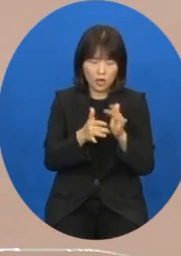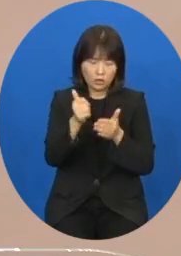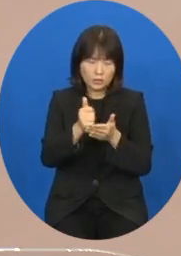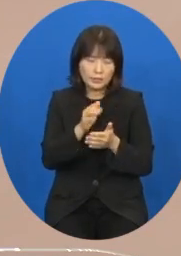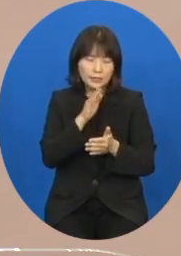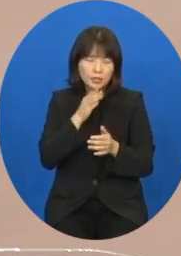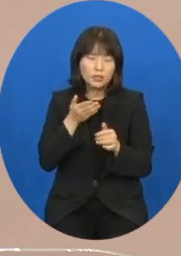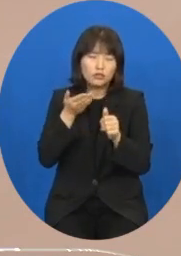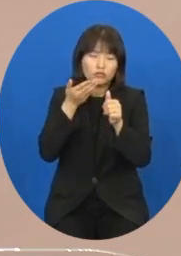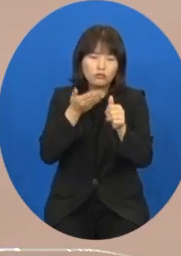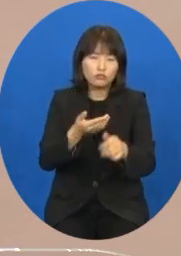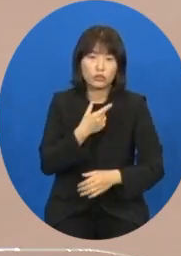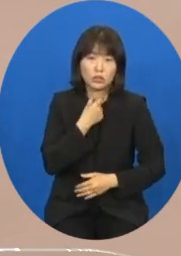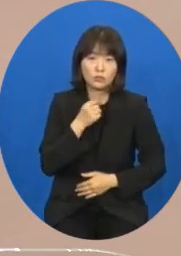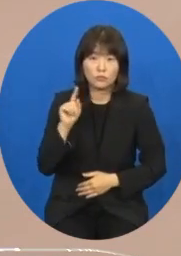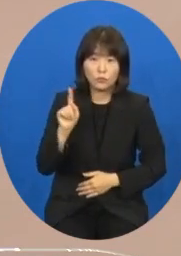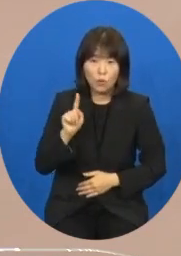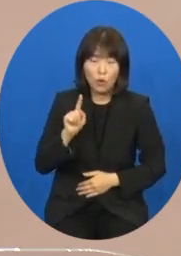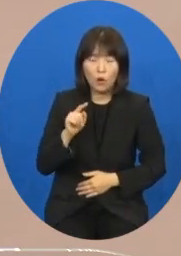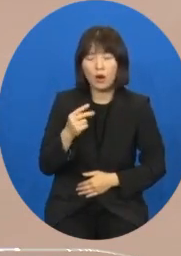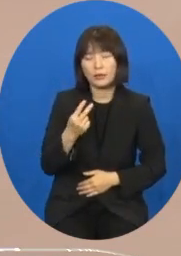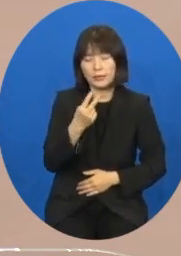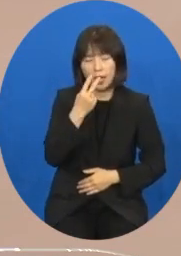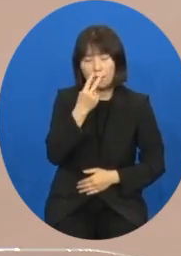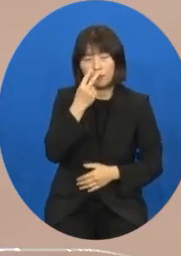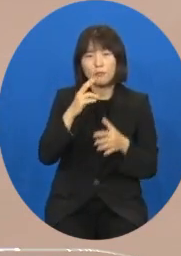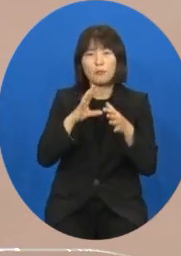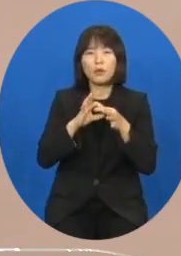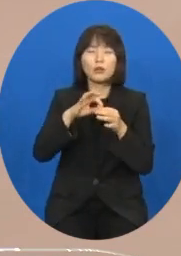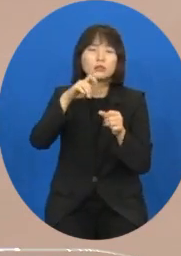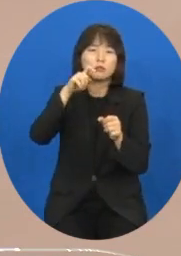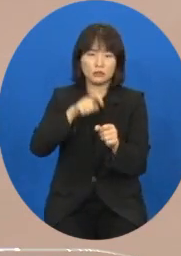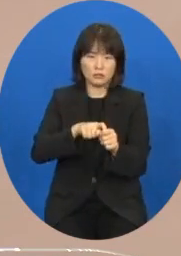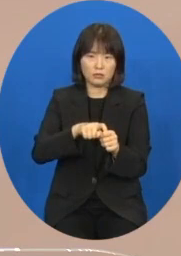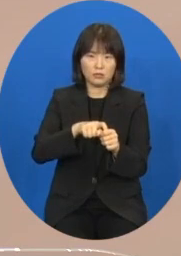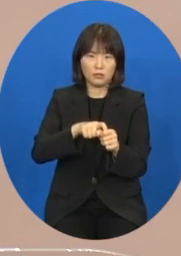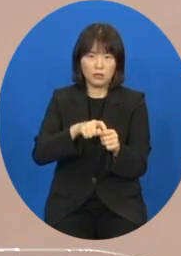주시고 싶으신 것은 생명의 떡, 예수님 자신이었습니다.